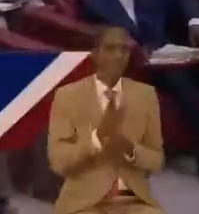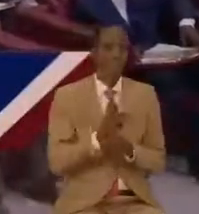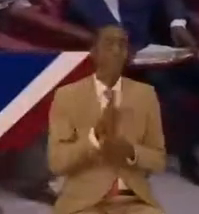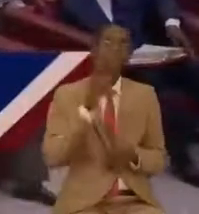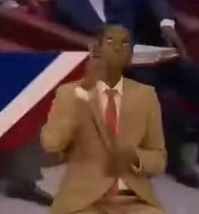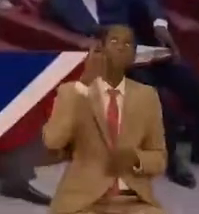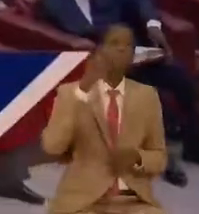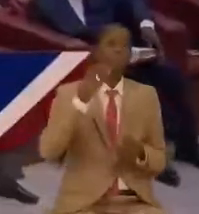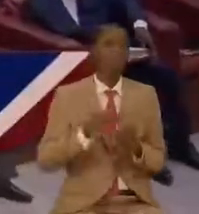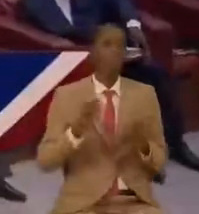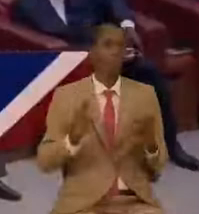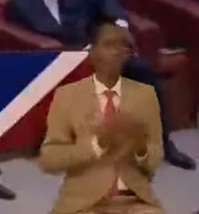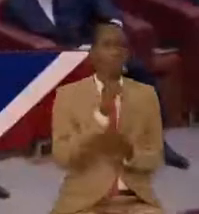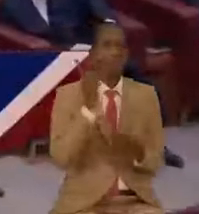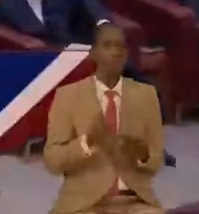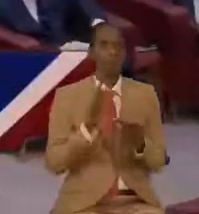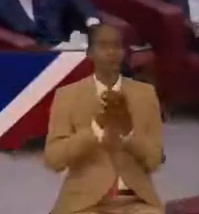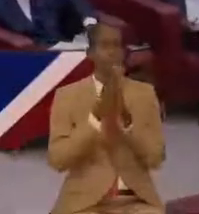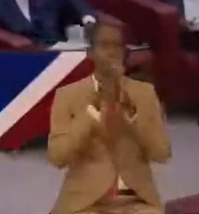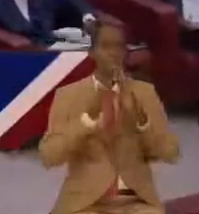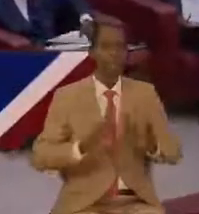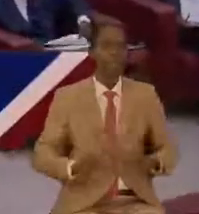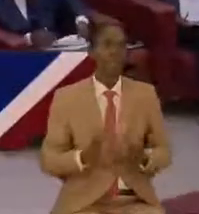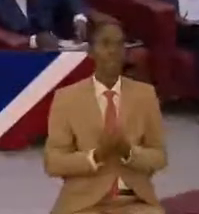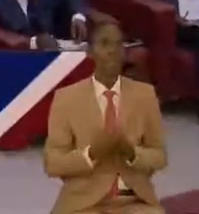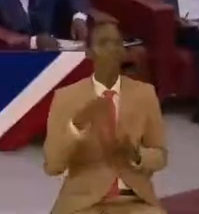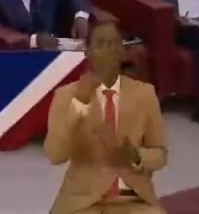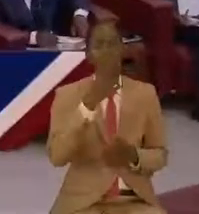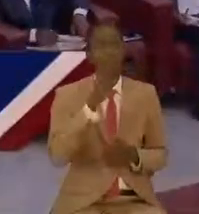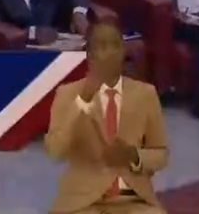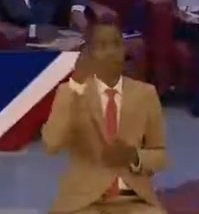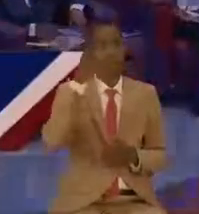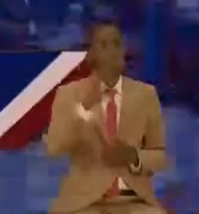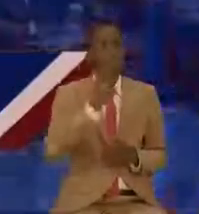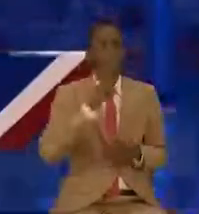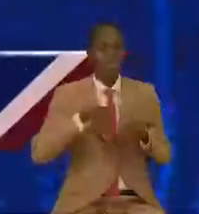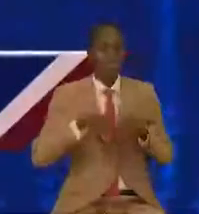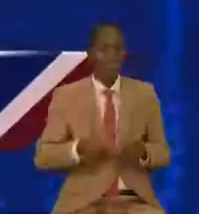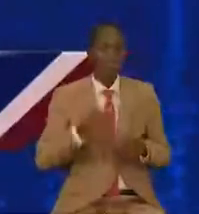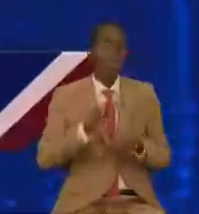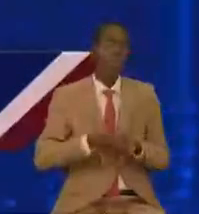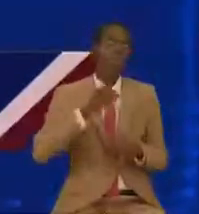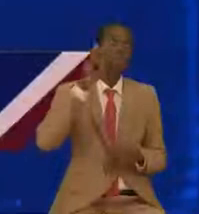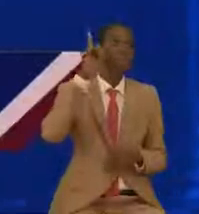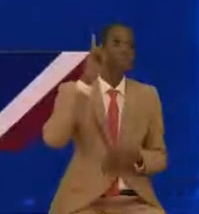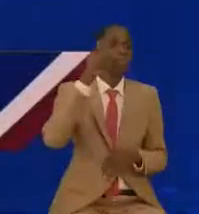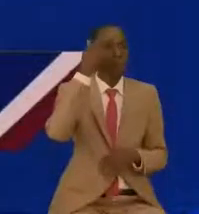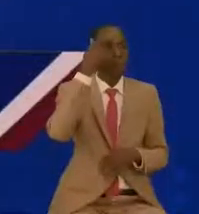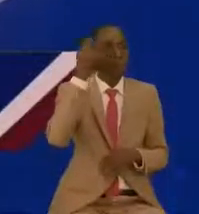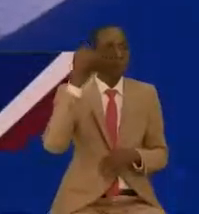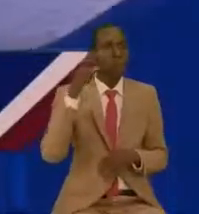verset 3. À celui qui est ferme dans ses sentiments, tu assures la